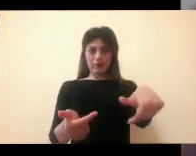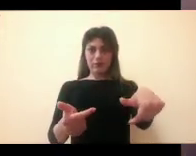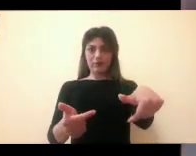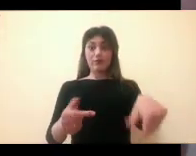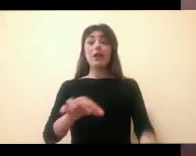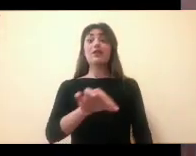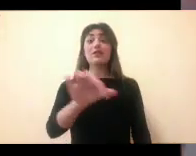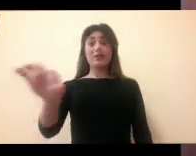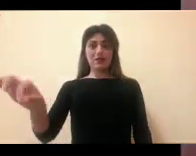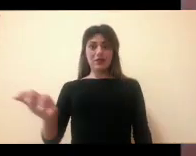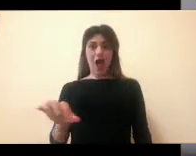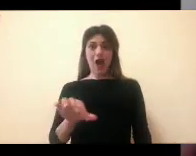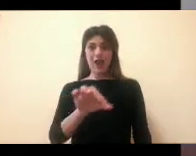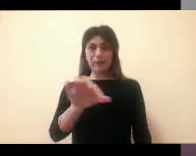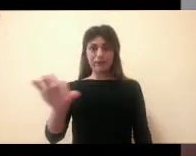sale,